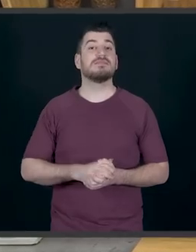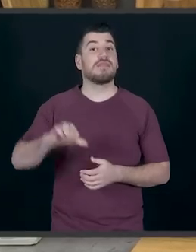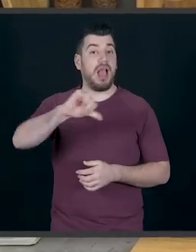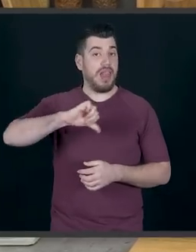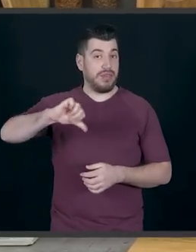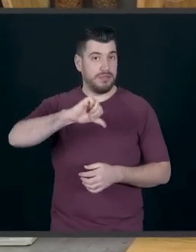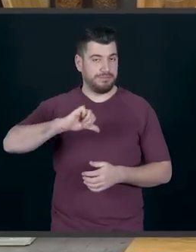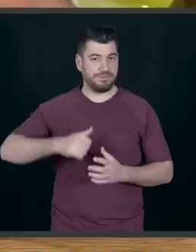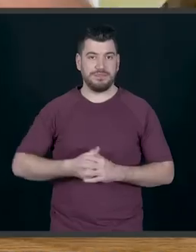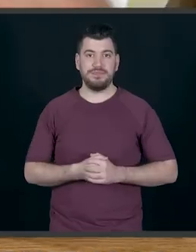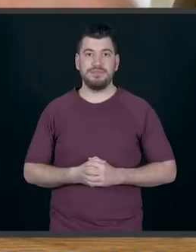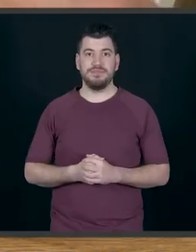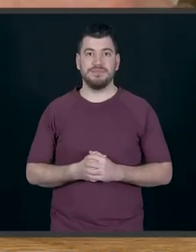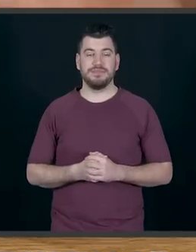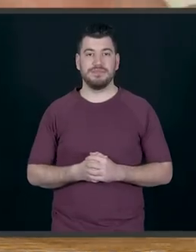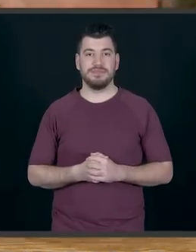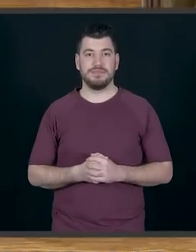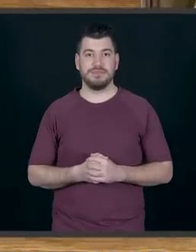Ελαιόλαδο.